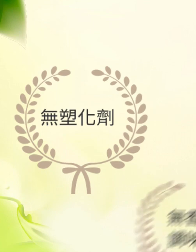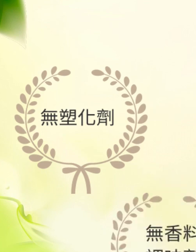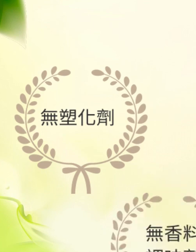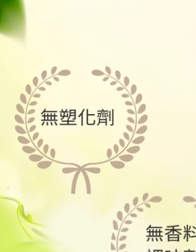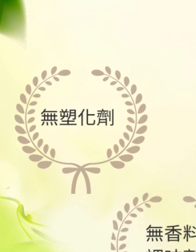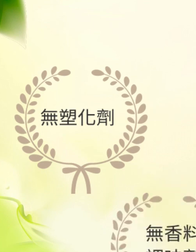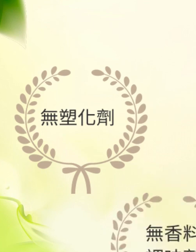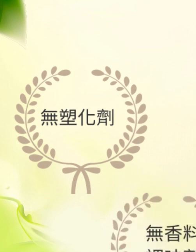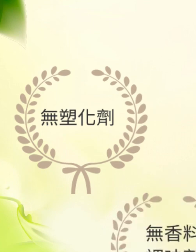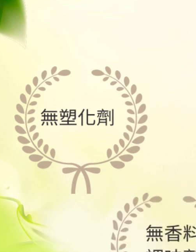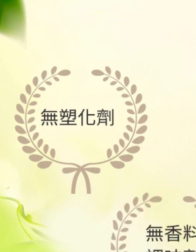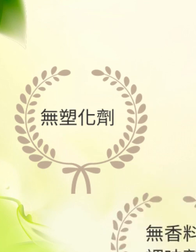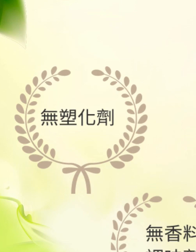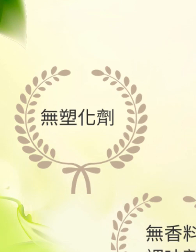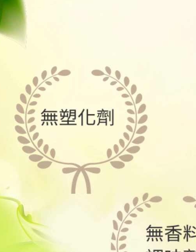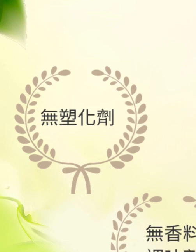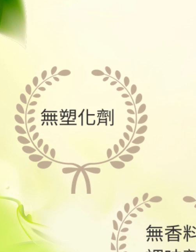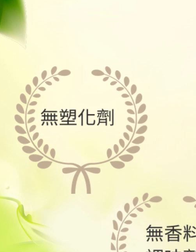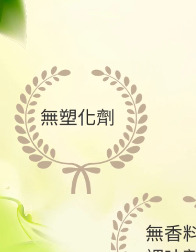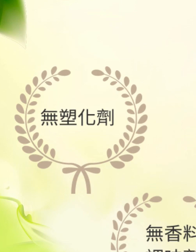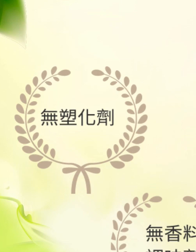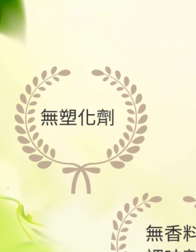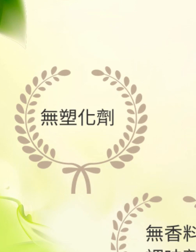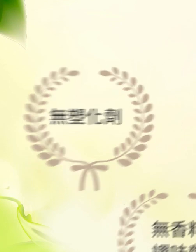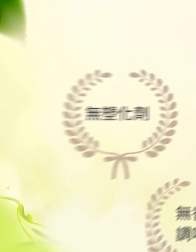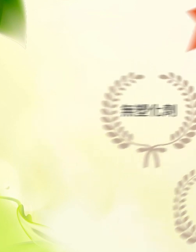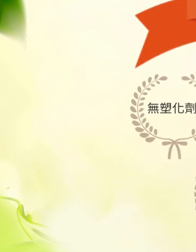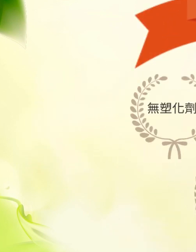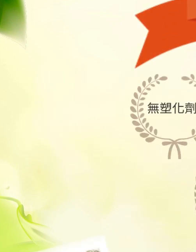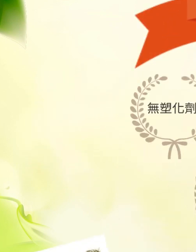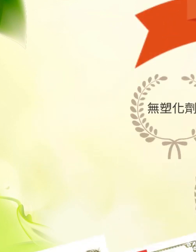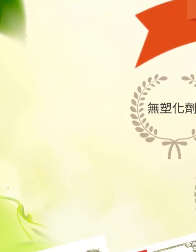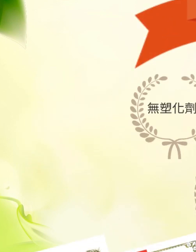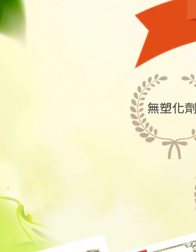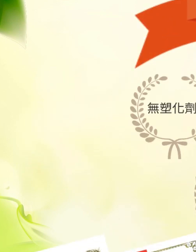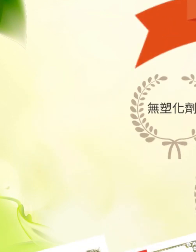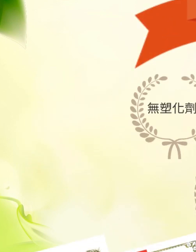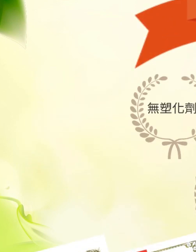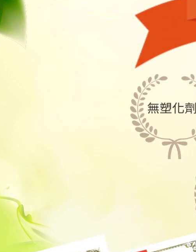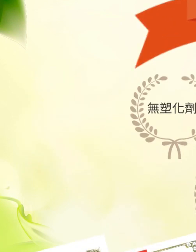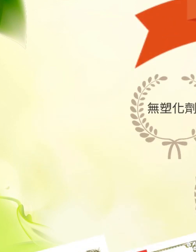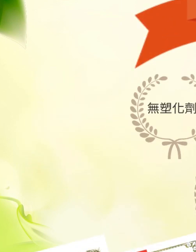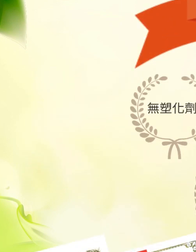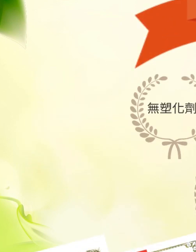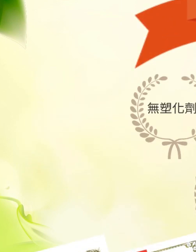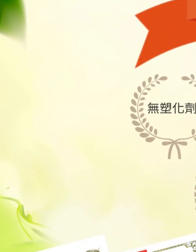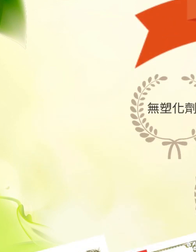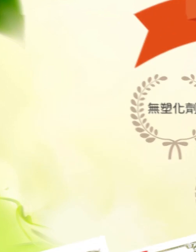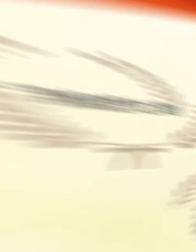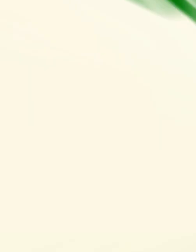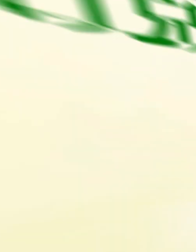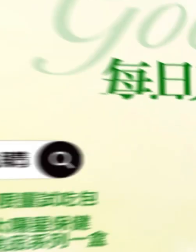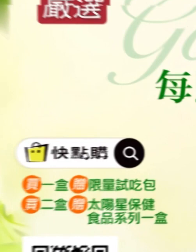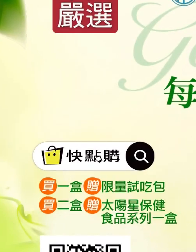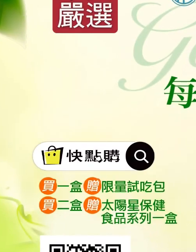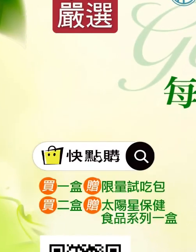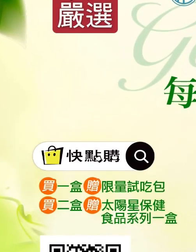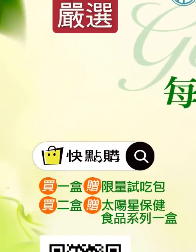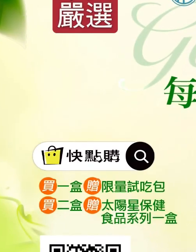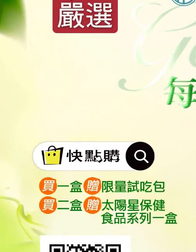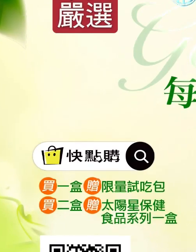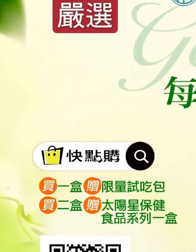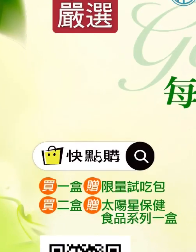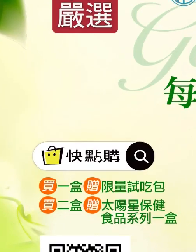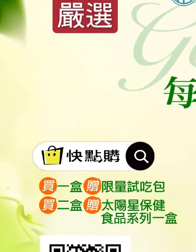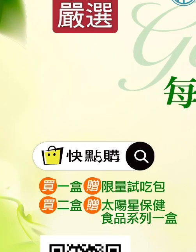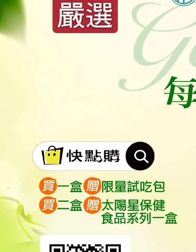无香料调味剂、无防腐剂、无色素，七大保证、七大认证，觉得好安心。每日克菲